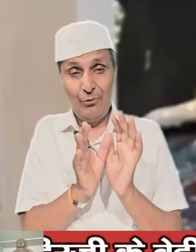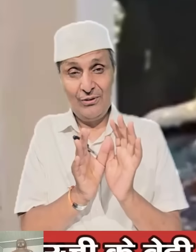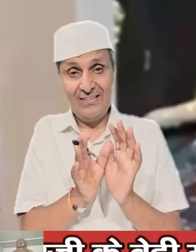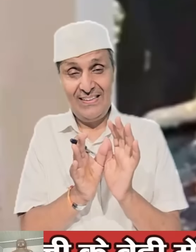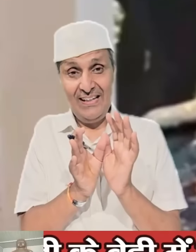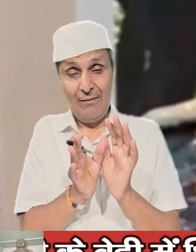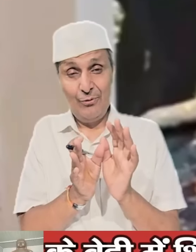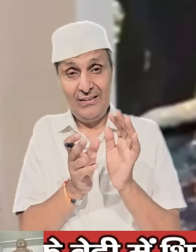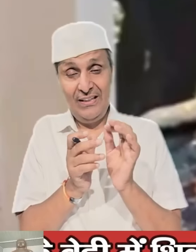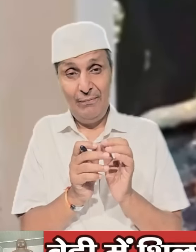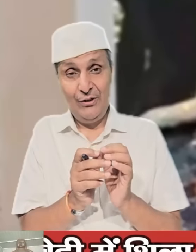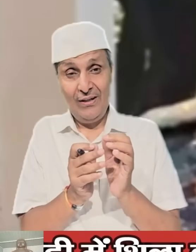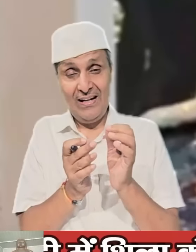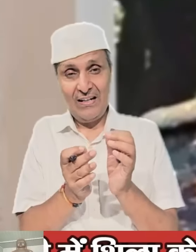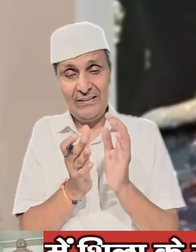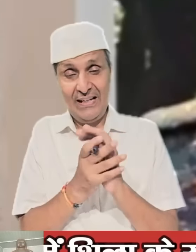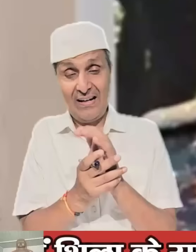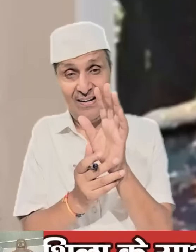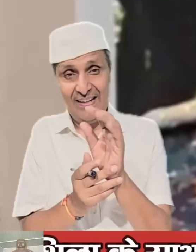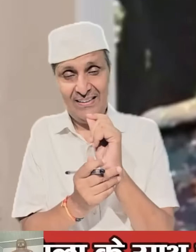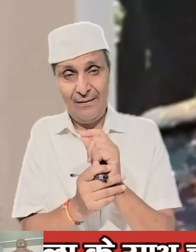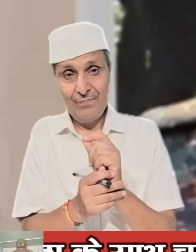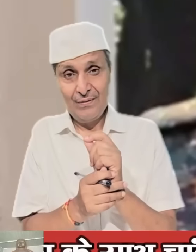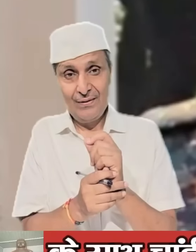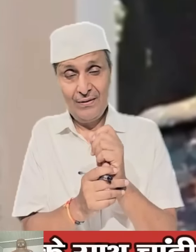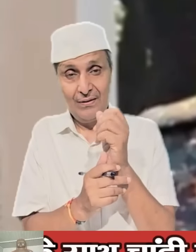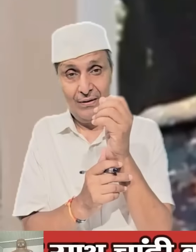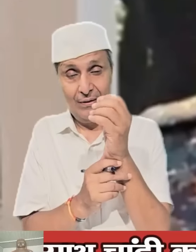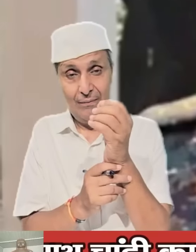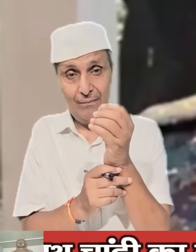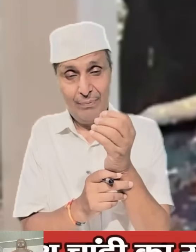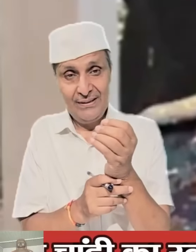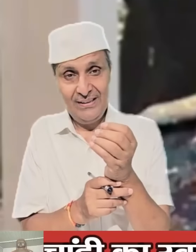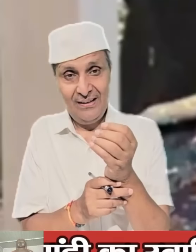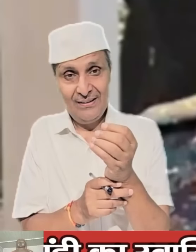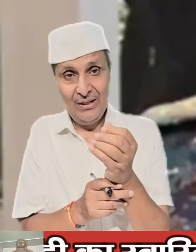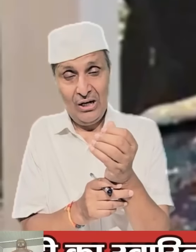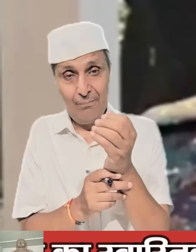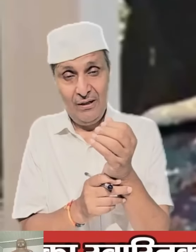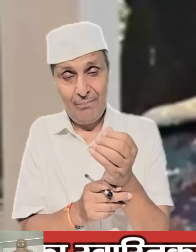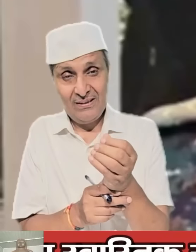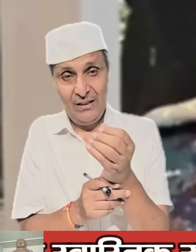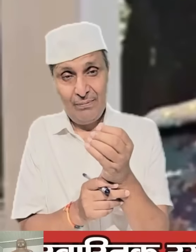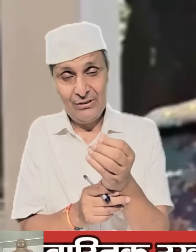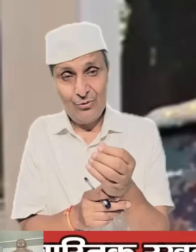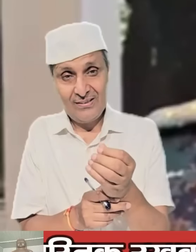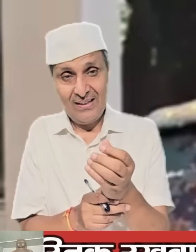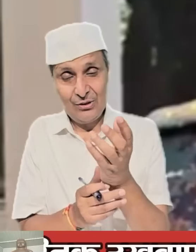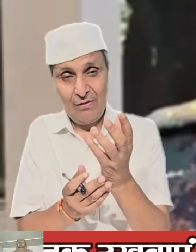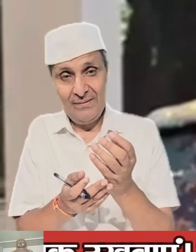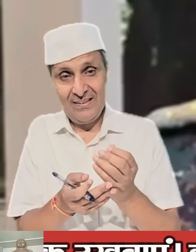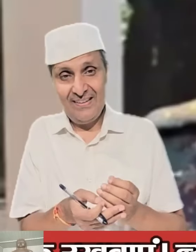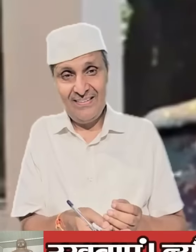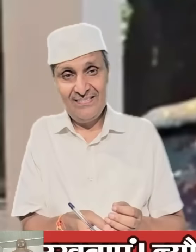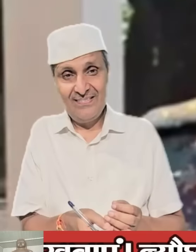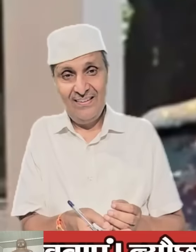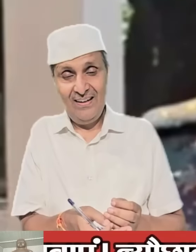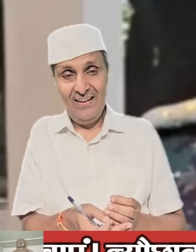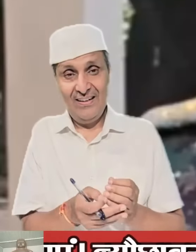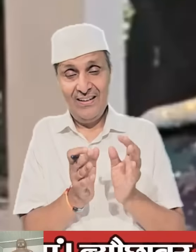कोतवाली की रिपोर्ट दर्ज थी, अब उनके 3 बेटियों ने आकर बताया कारण क्या था। भतीजा अपनी पत्नी बच्चों के साथ तो वापिस आ